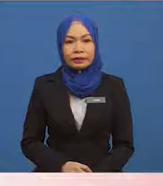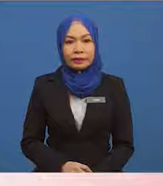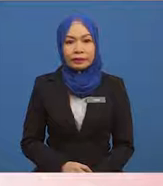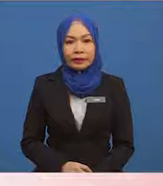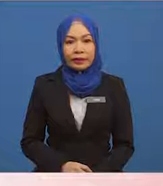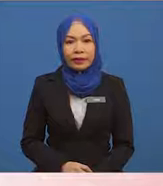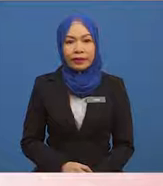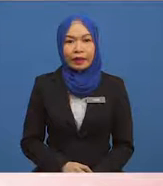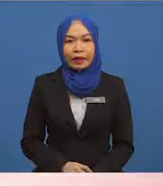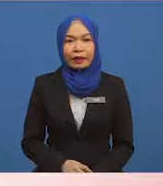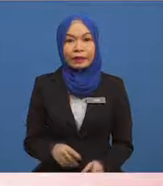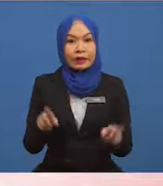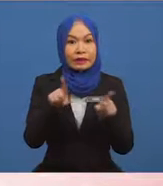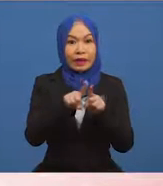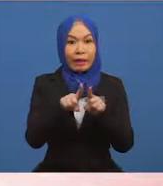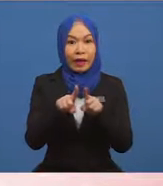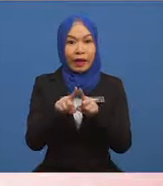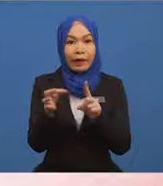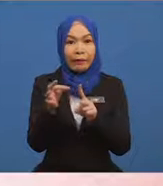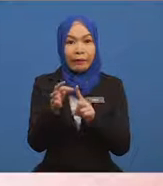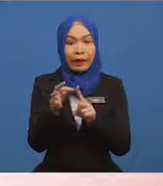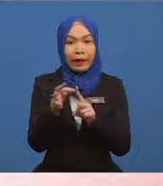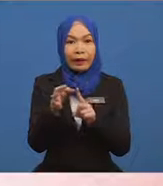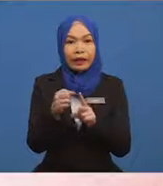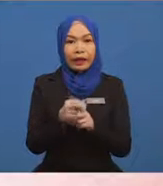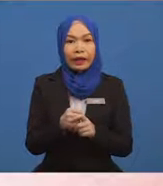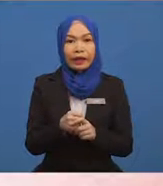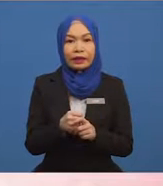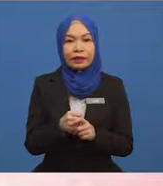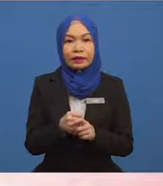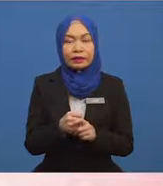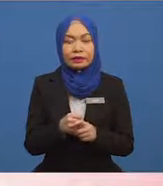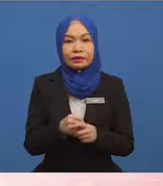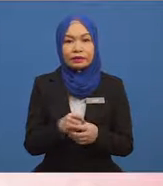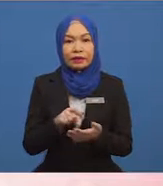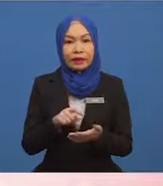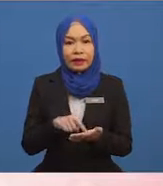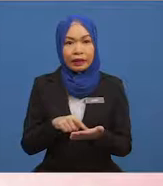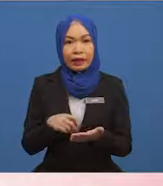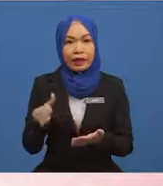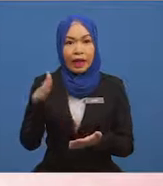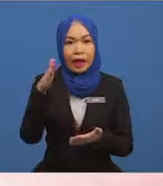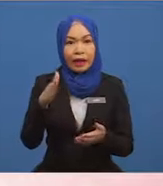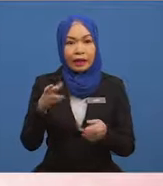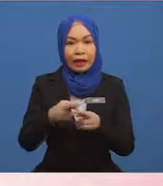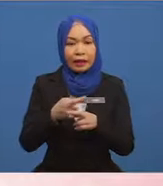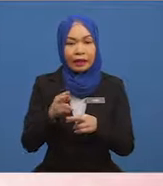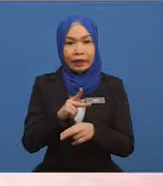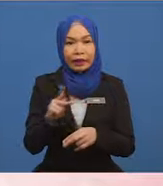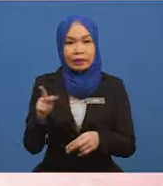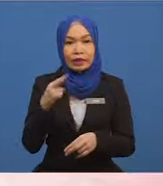Berdasarkan persamaan, proses fermentasi akan menguraikan glukosa secara tidak